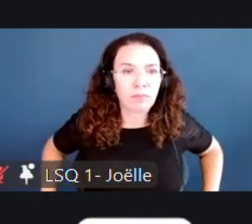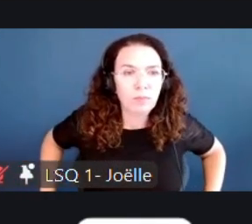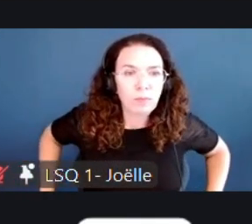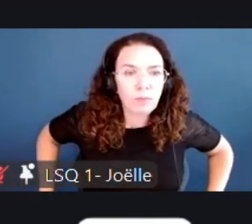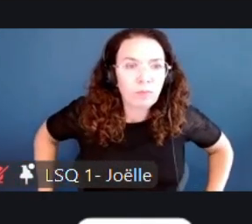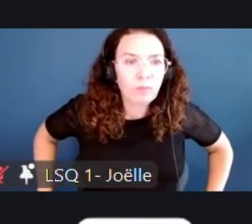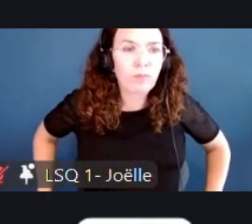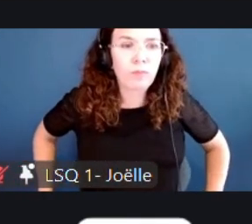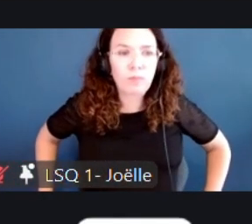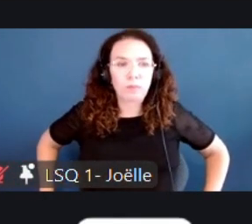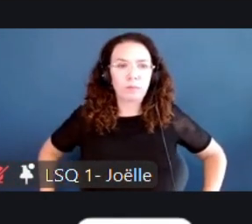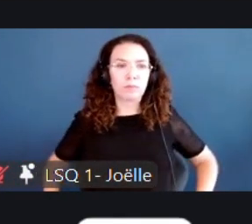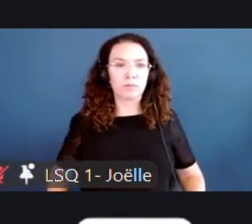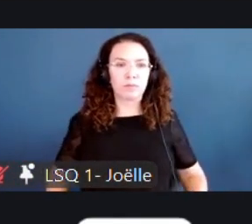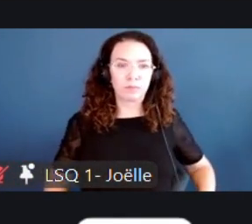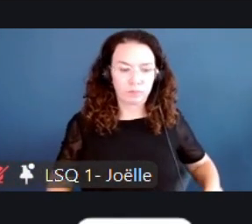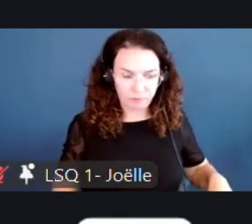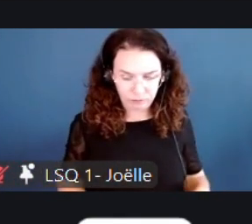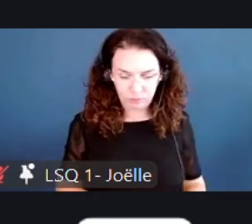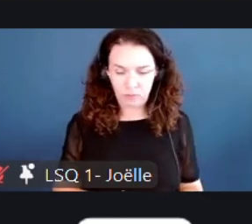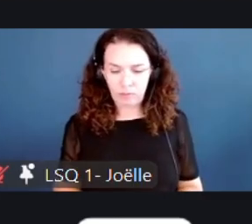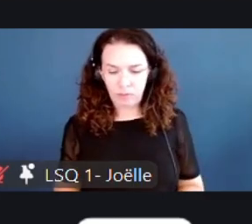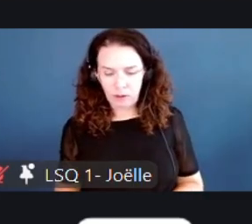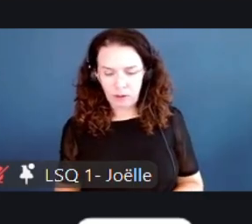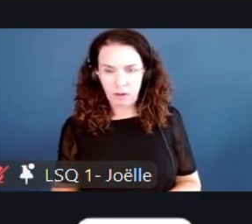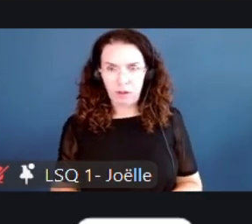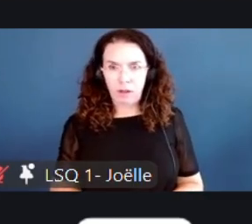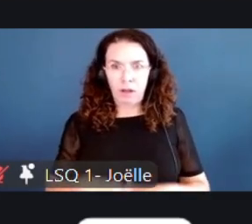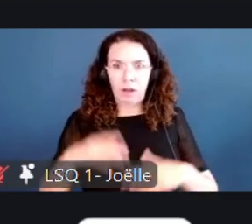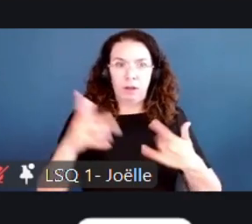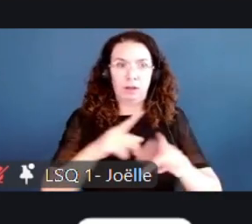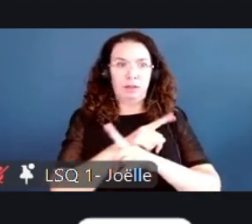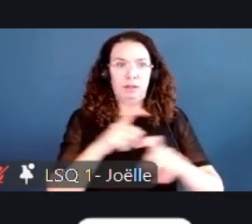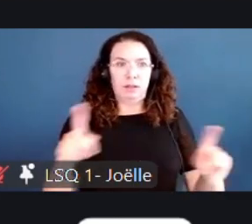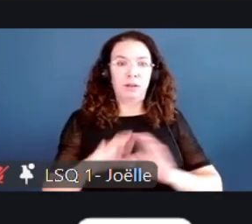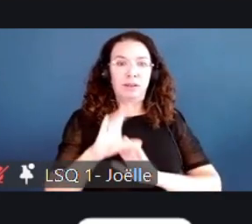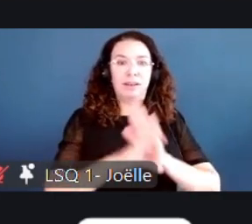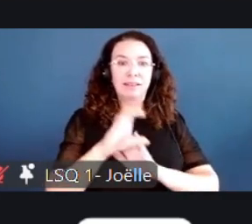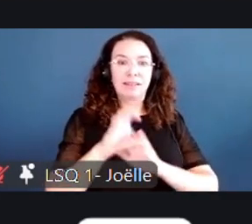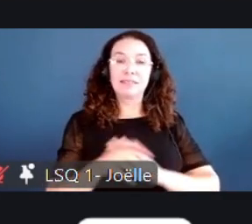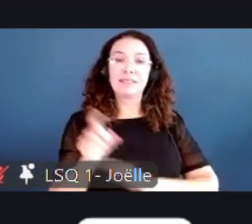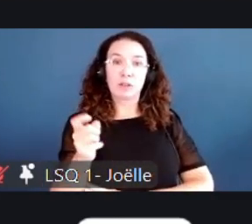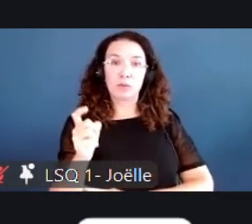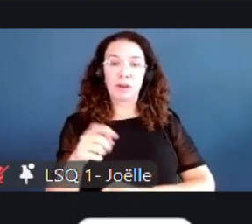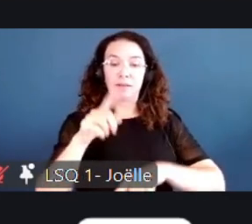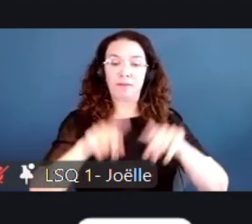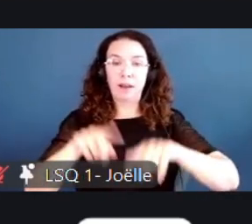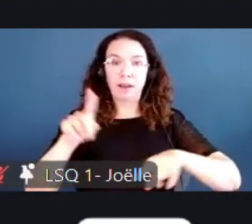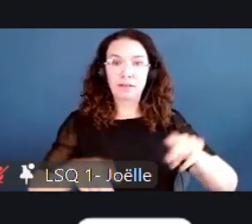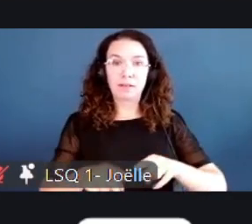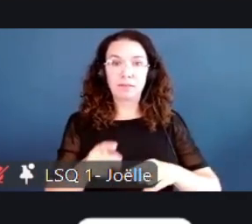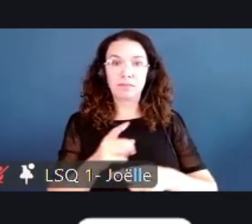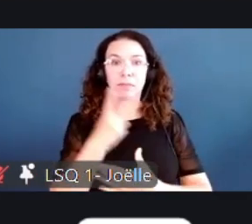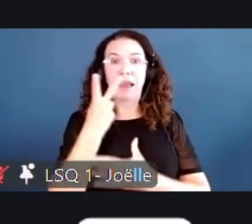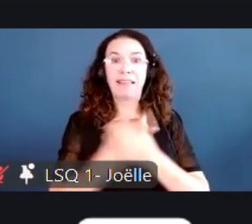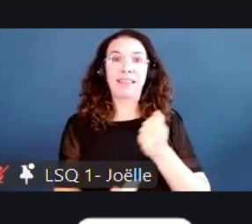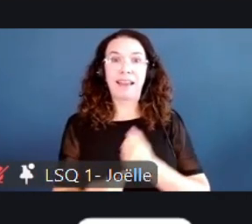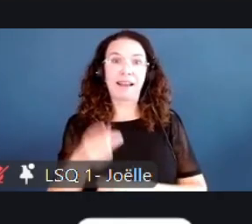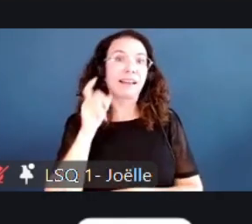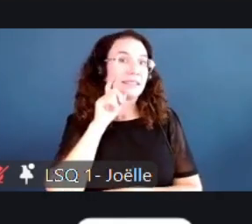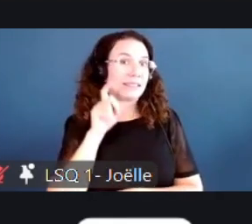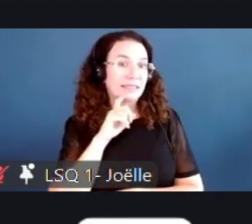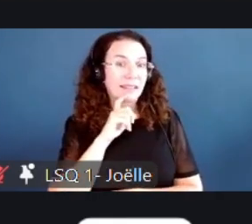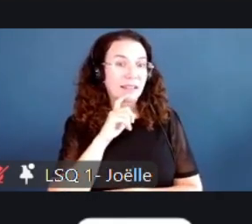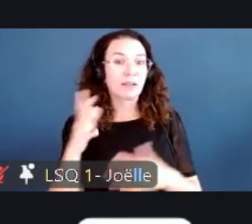En raison d'une mauvaise compréhension de la diversité des caractéristiques sexuelles, les variations intersexes ont